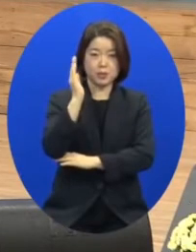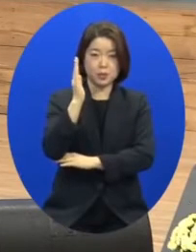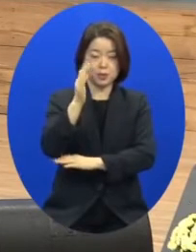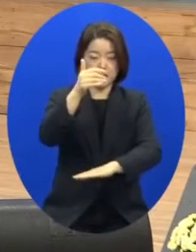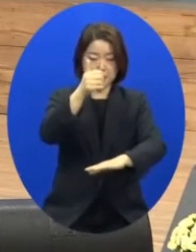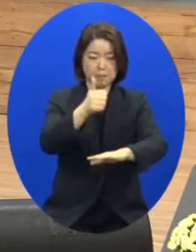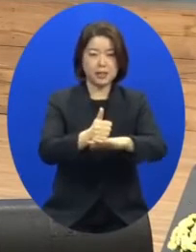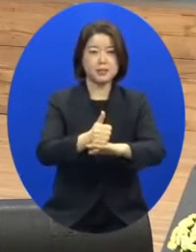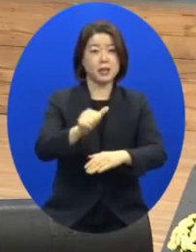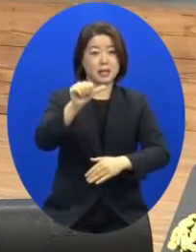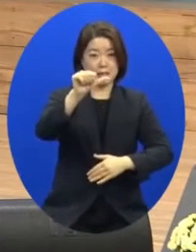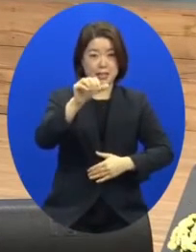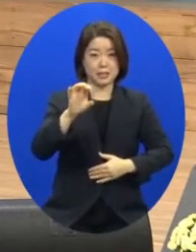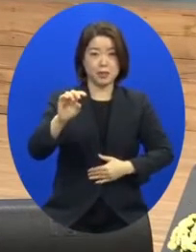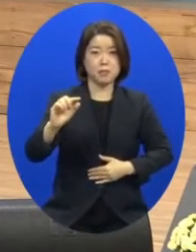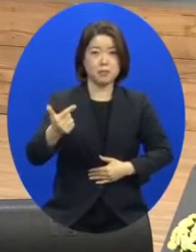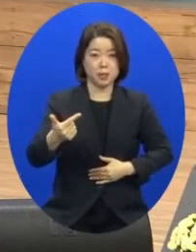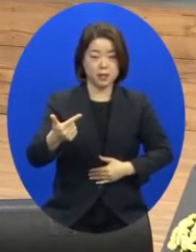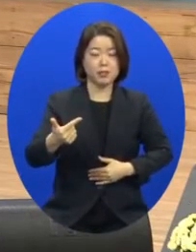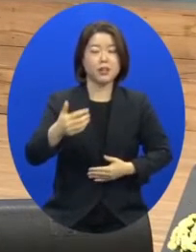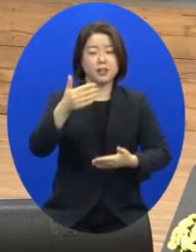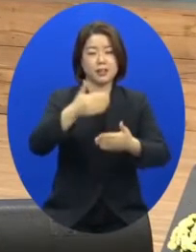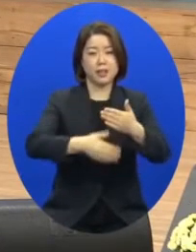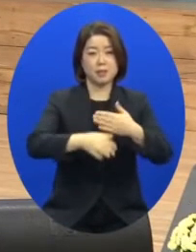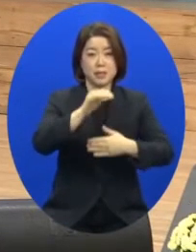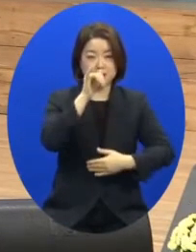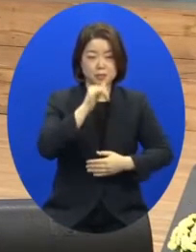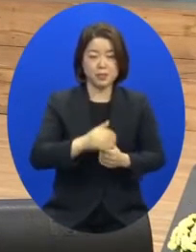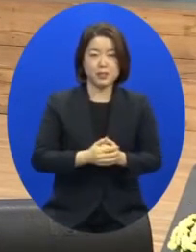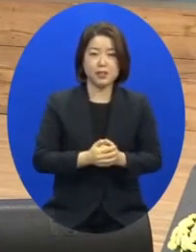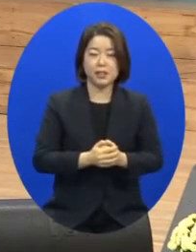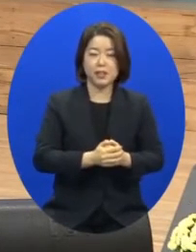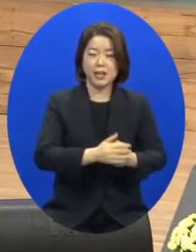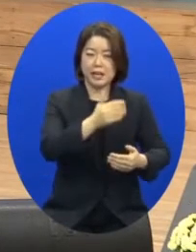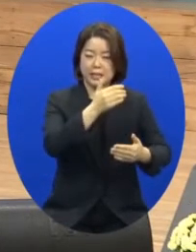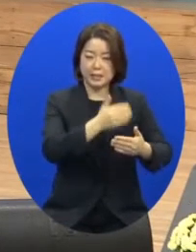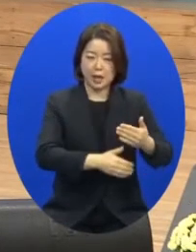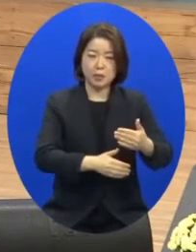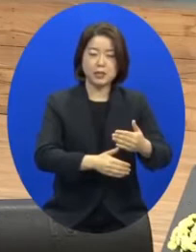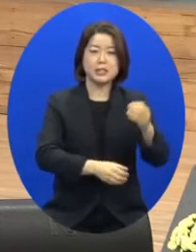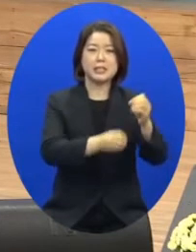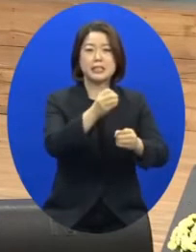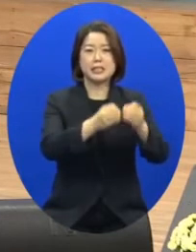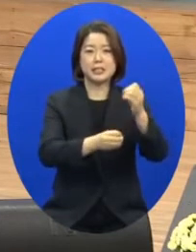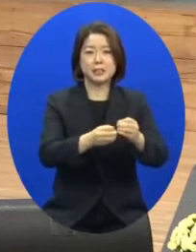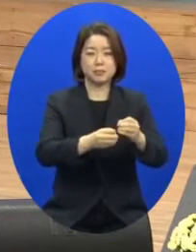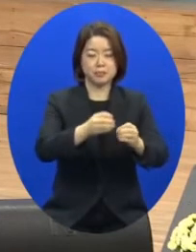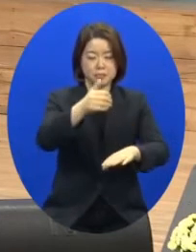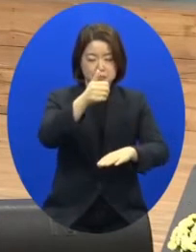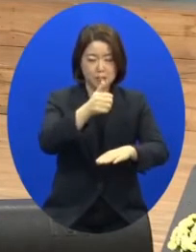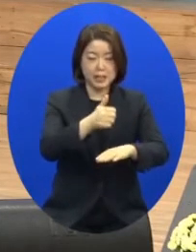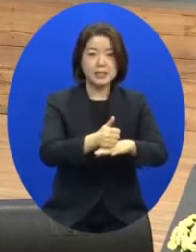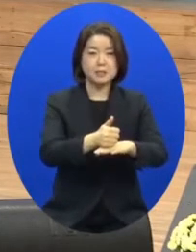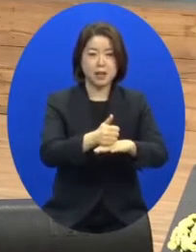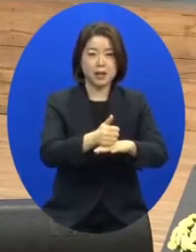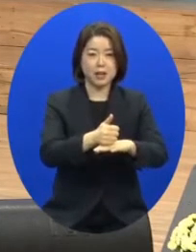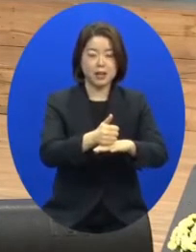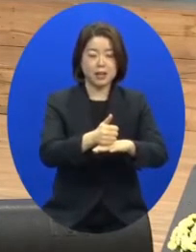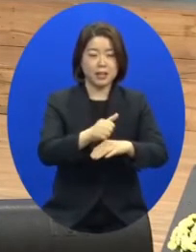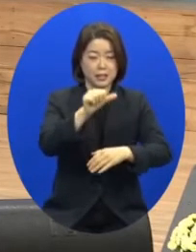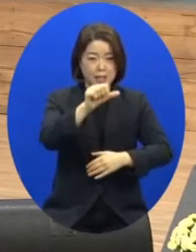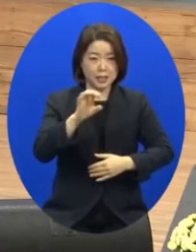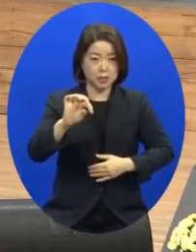편의 남았습니다 i2 나머지 시편 의 마지막 끝 5편은 할렐루야 를 시작해서